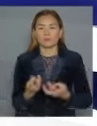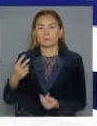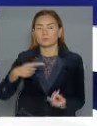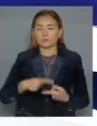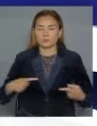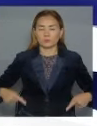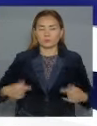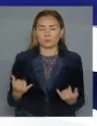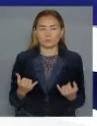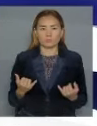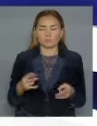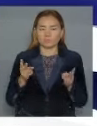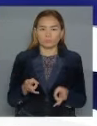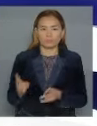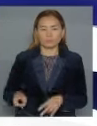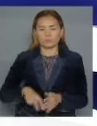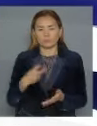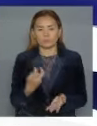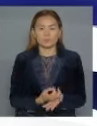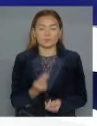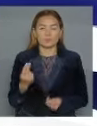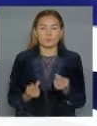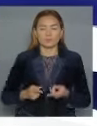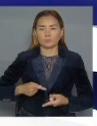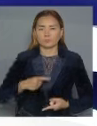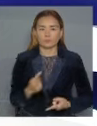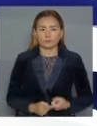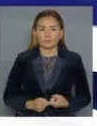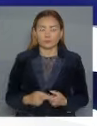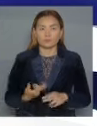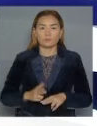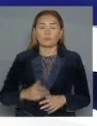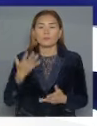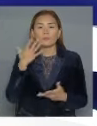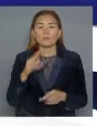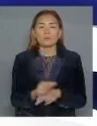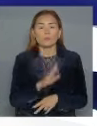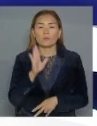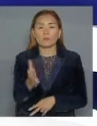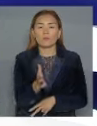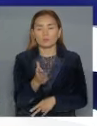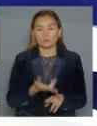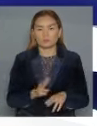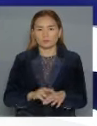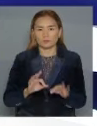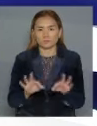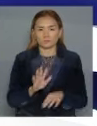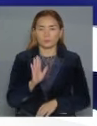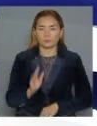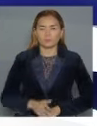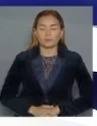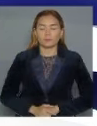видами спорта, получают травмы из-за поврежденной площадки. Когда же ответственные лица возьмутся за ремонт, далее в